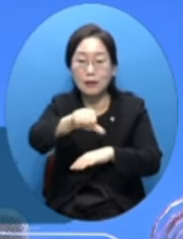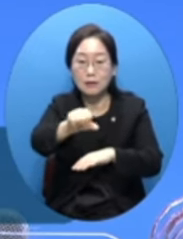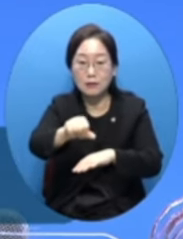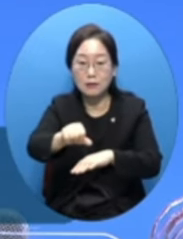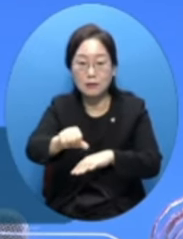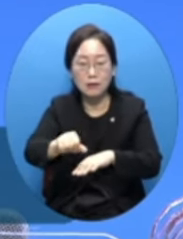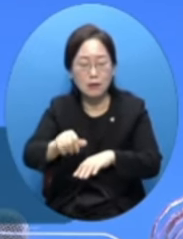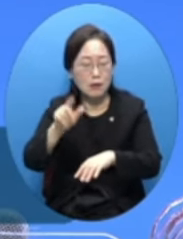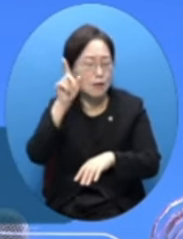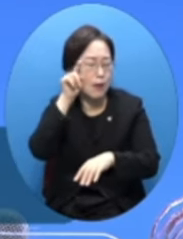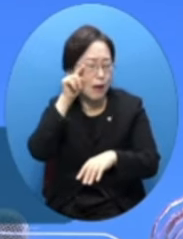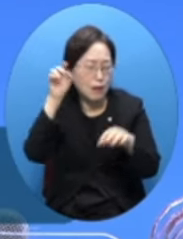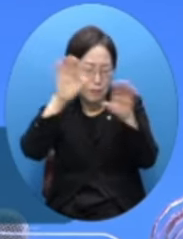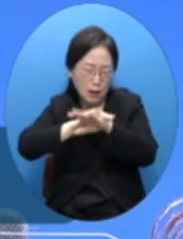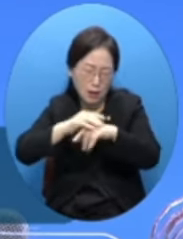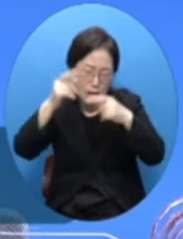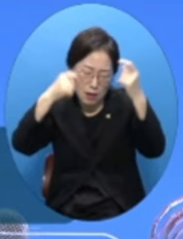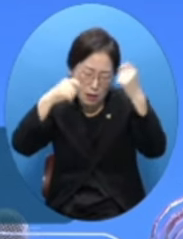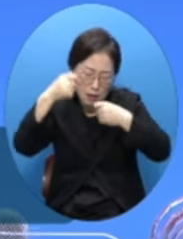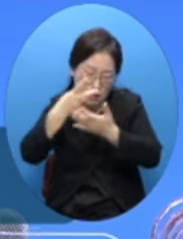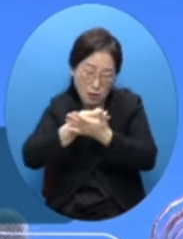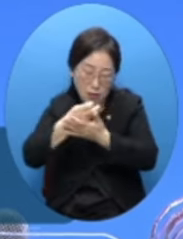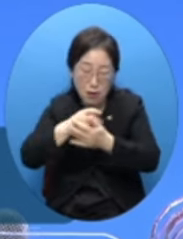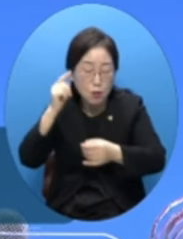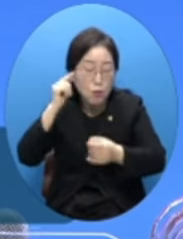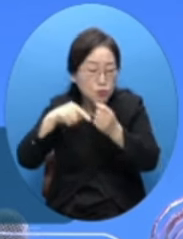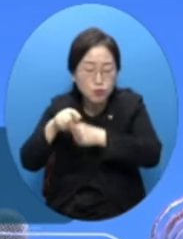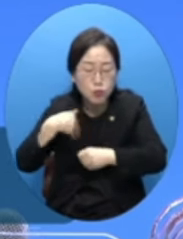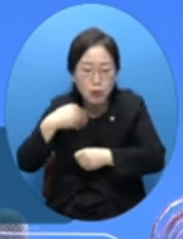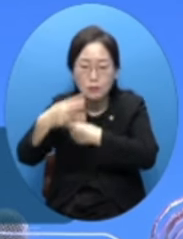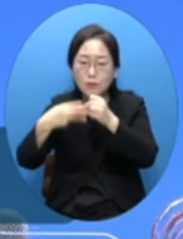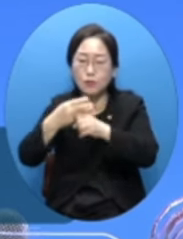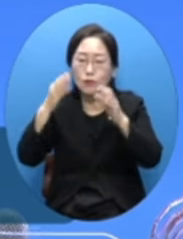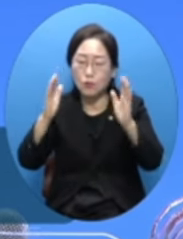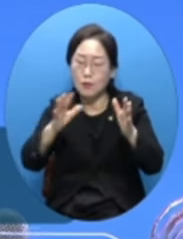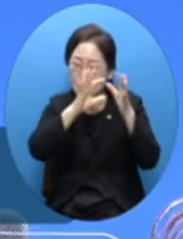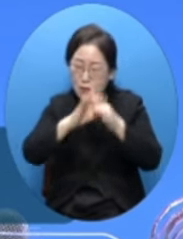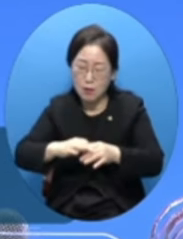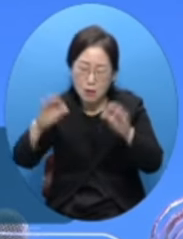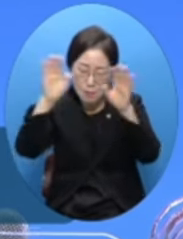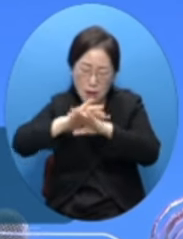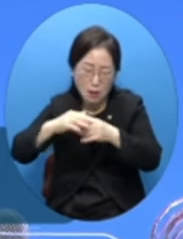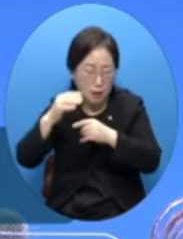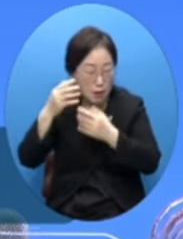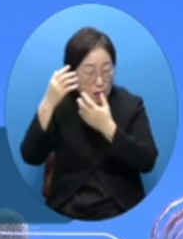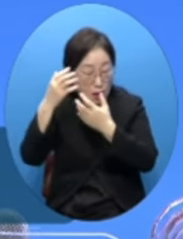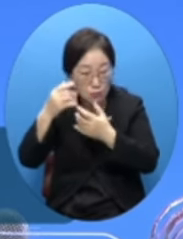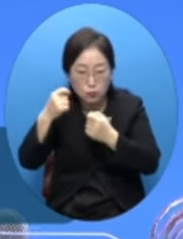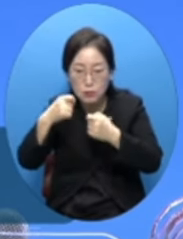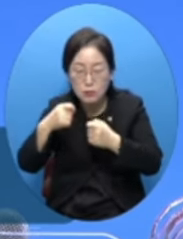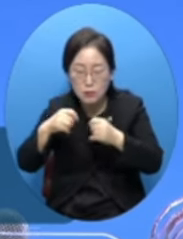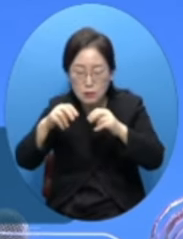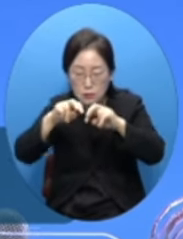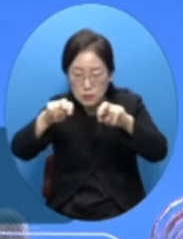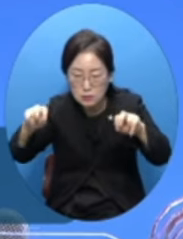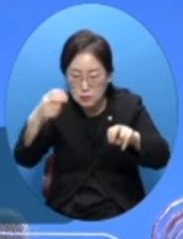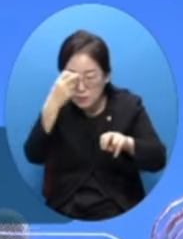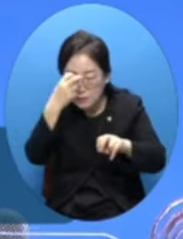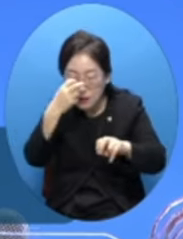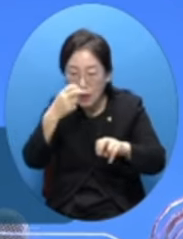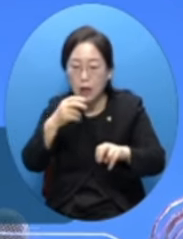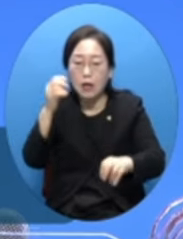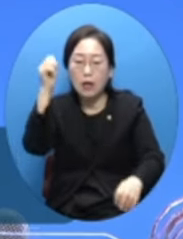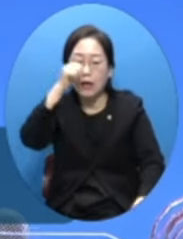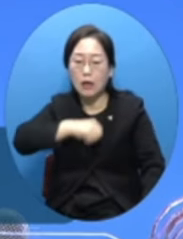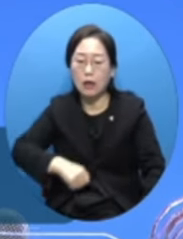매일같이 밤마다 우는데 왜 우는지 몰랐어요. 3년 동안 아이가 밤낮마다 우는데 알아보니까 자폐증입니다. 그래서